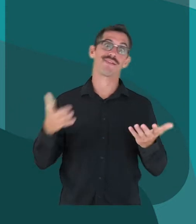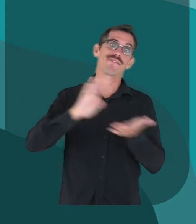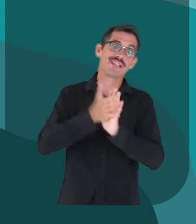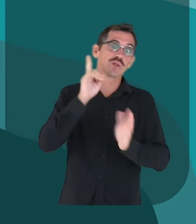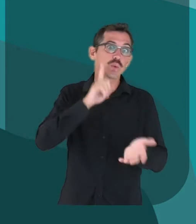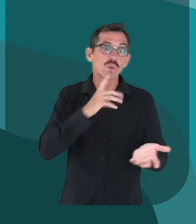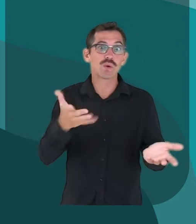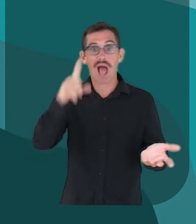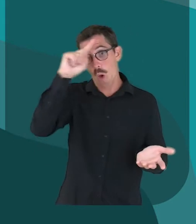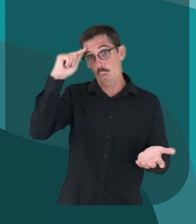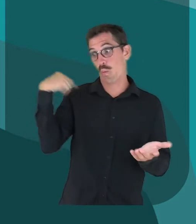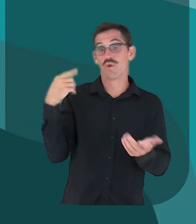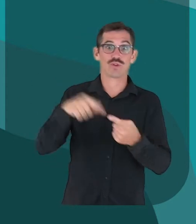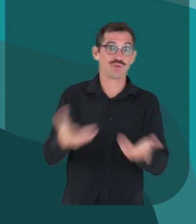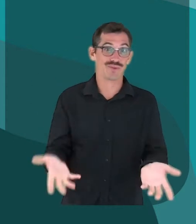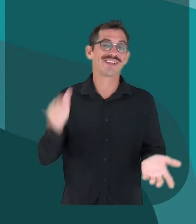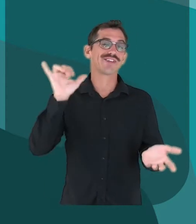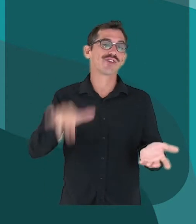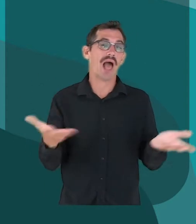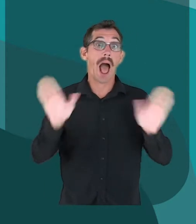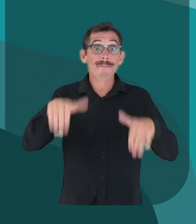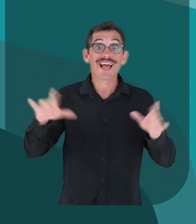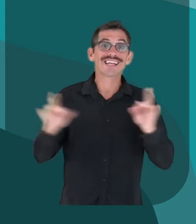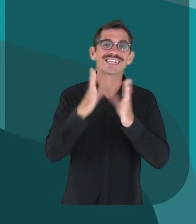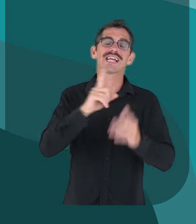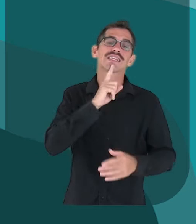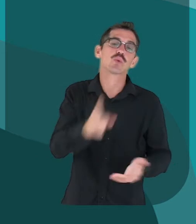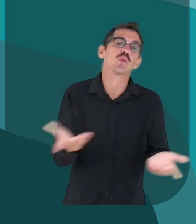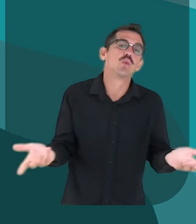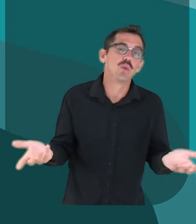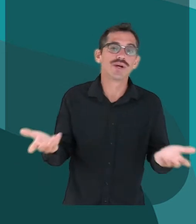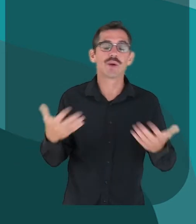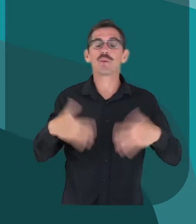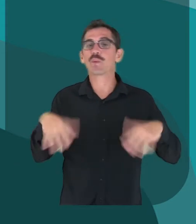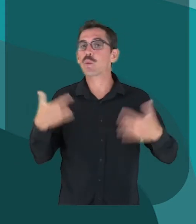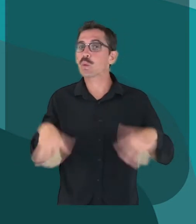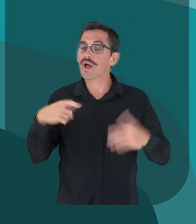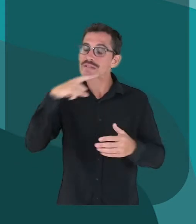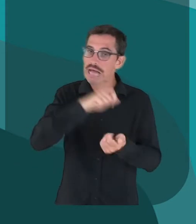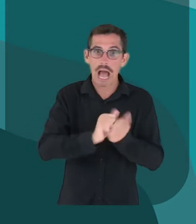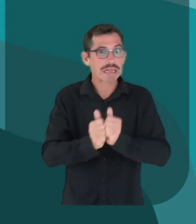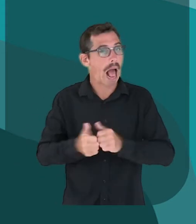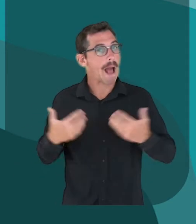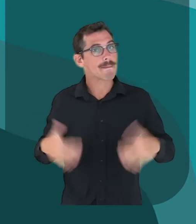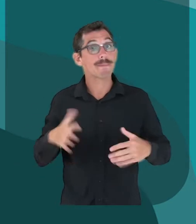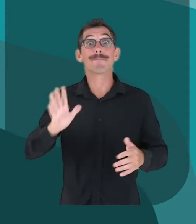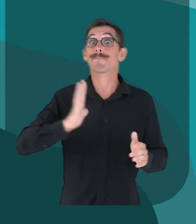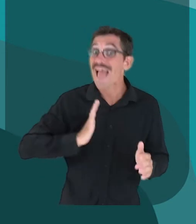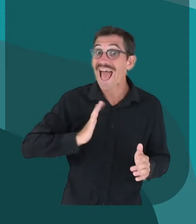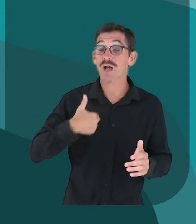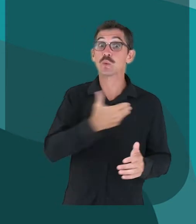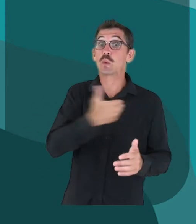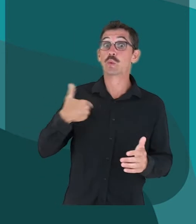de août à mars. Puis là, c'est ça. Après l'accident, c'est sûr que ça a été difficile de s'adapter. J'ai été